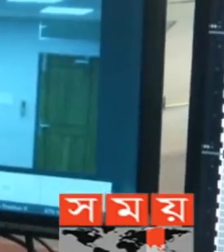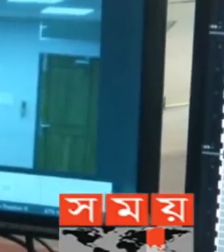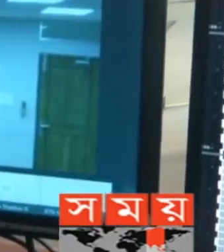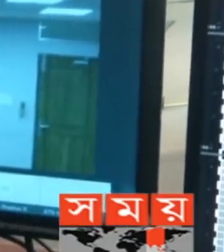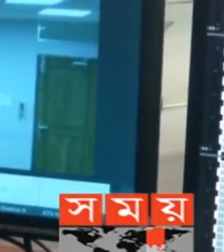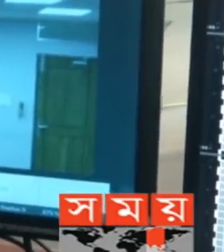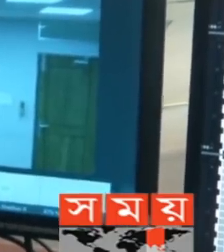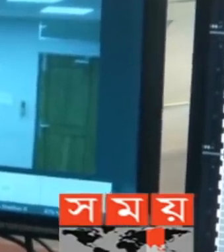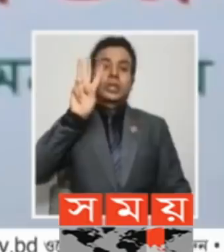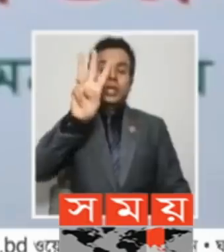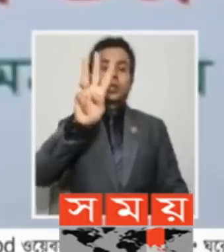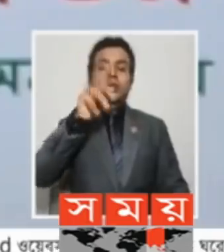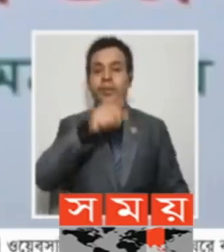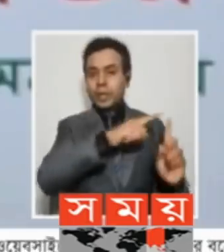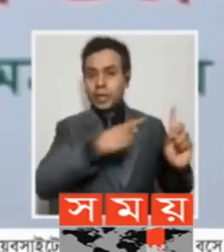1,773টি। এ পর্যন্ত